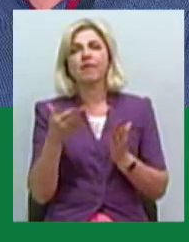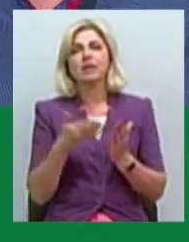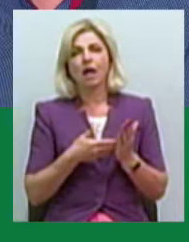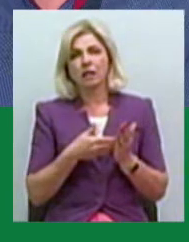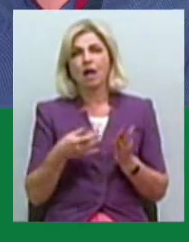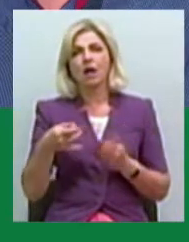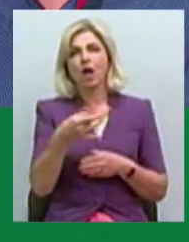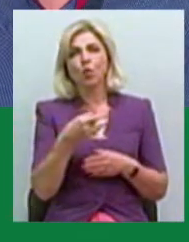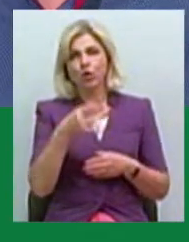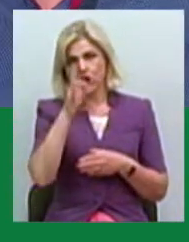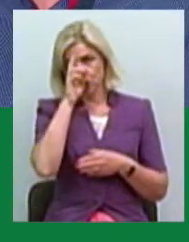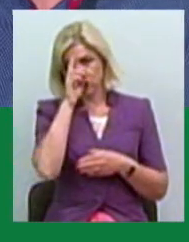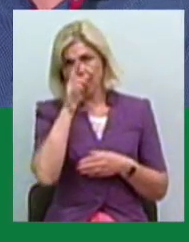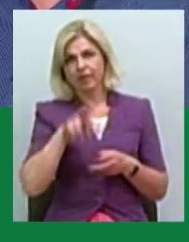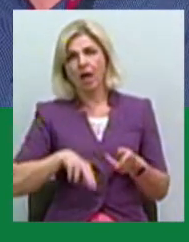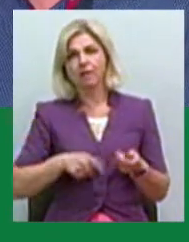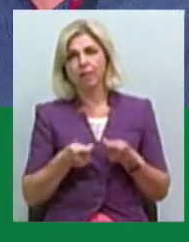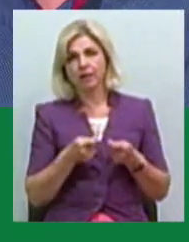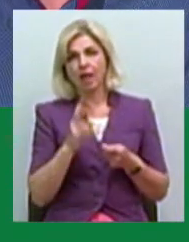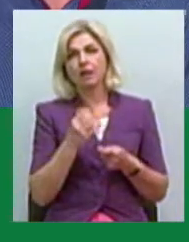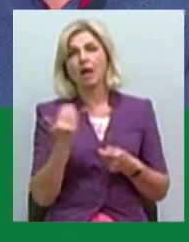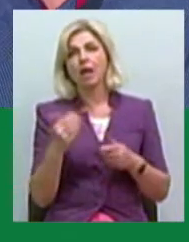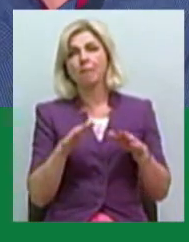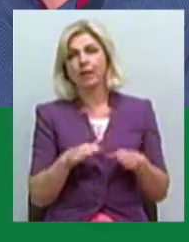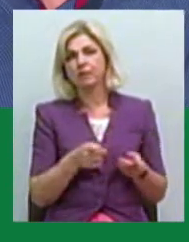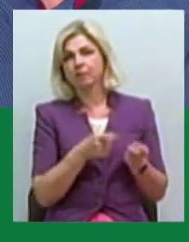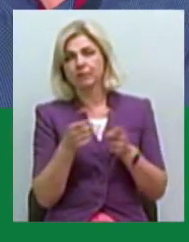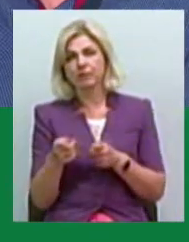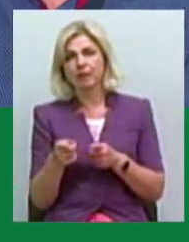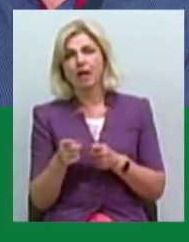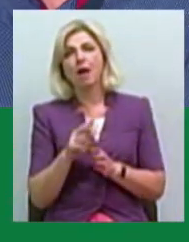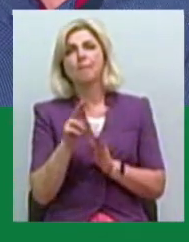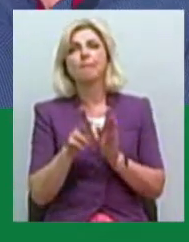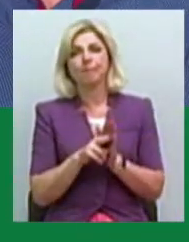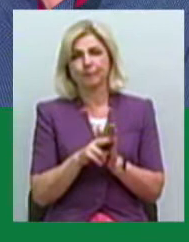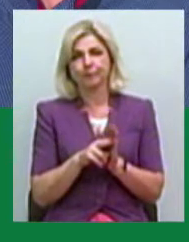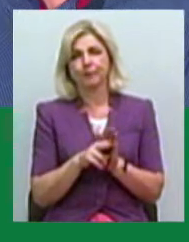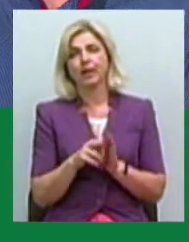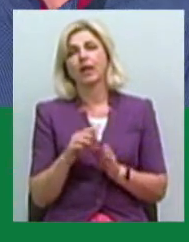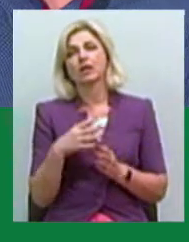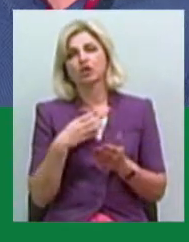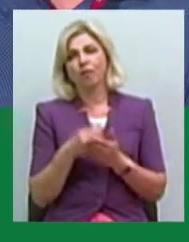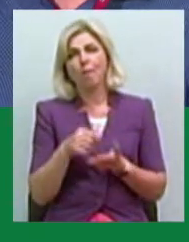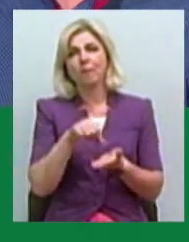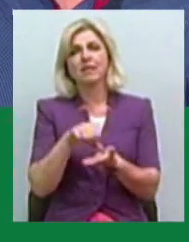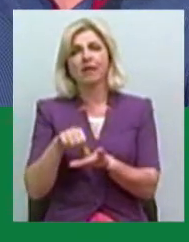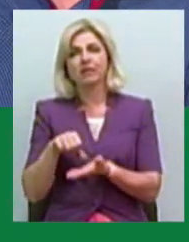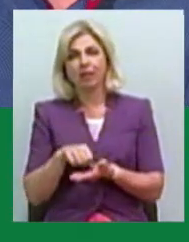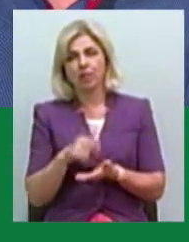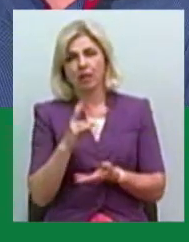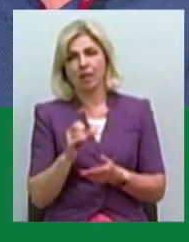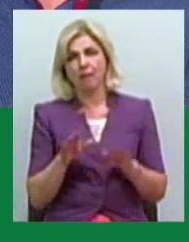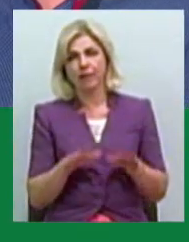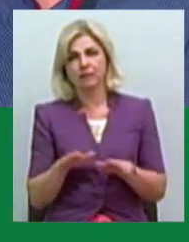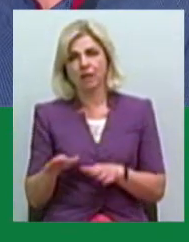державних адміністрацій, і на їхнє місце має прийти префектура. Тобто префекти із своїми представниками на місцях в